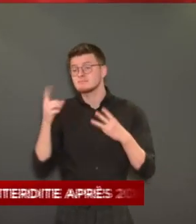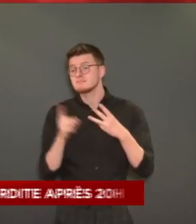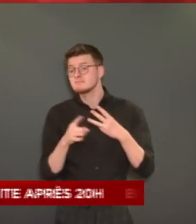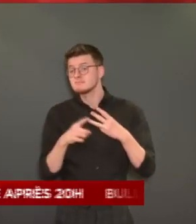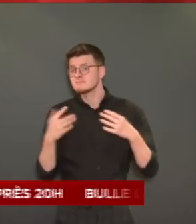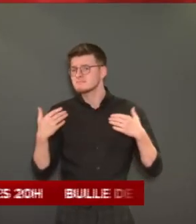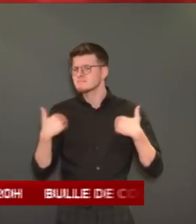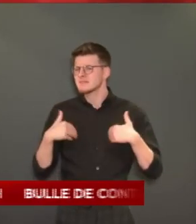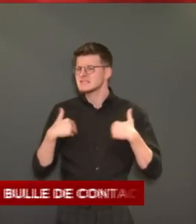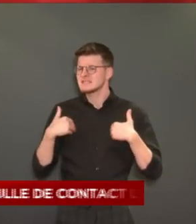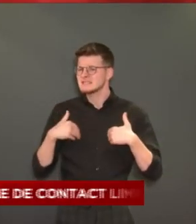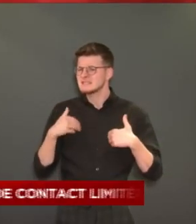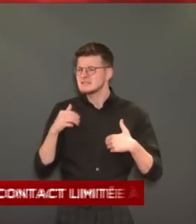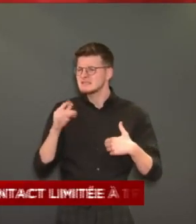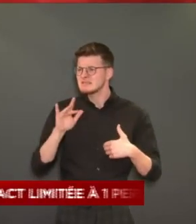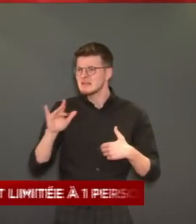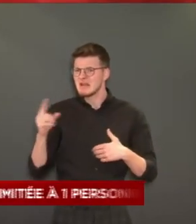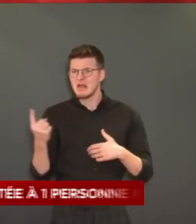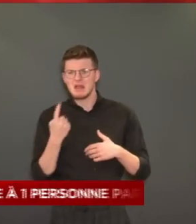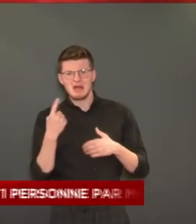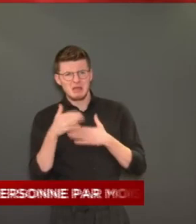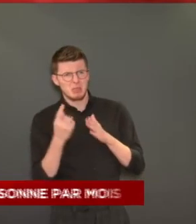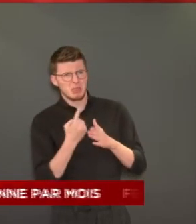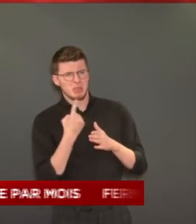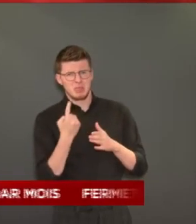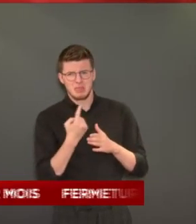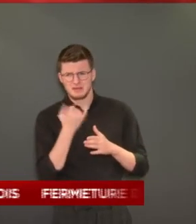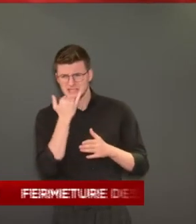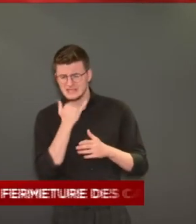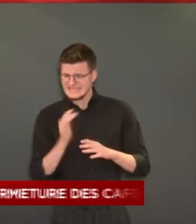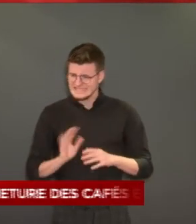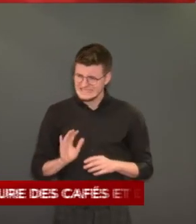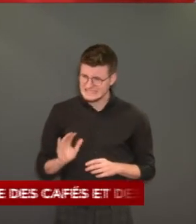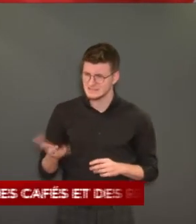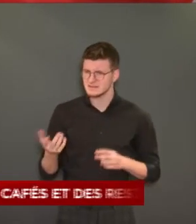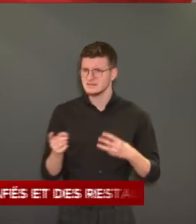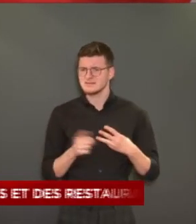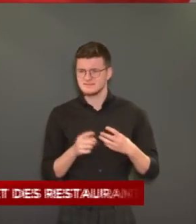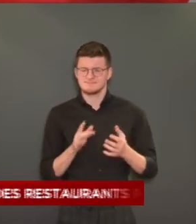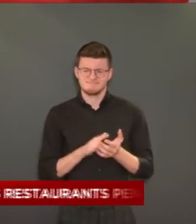et les gens ne peuvent pas se retrouver dans un isolement et une solitude totale.